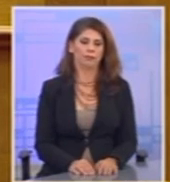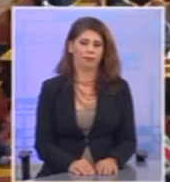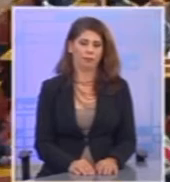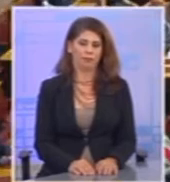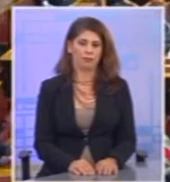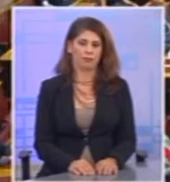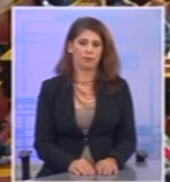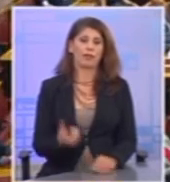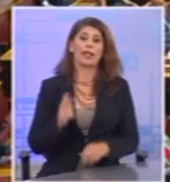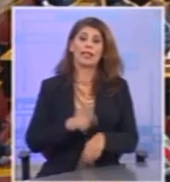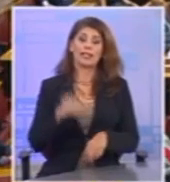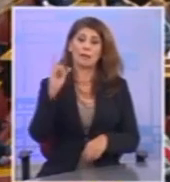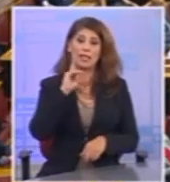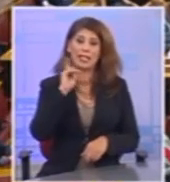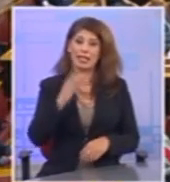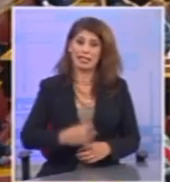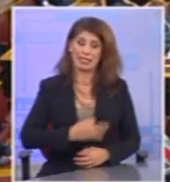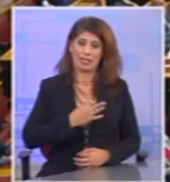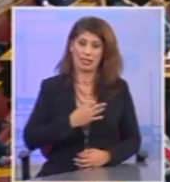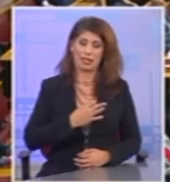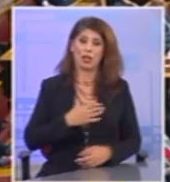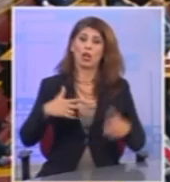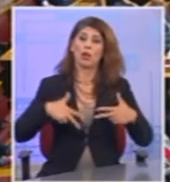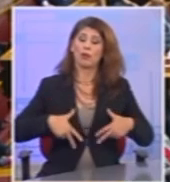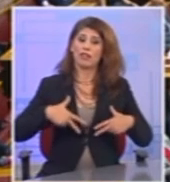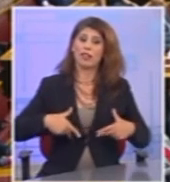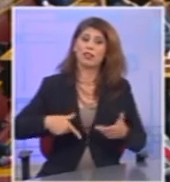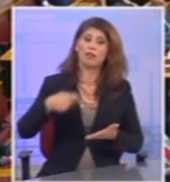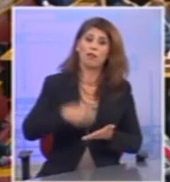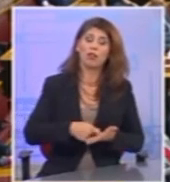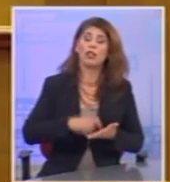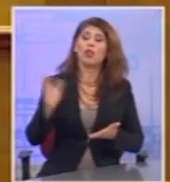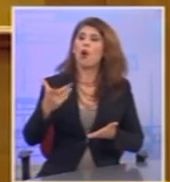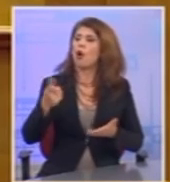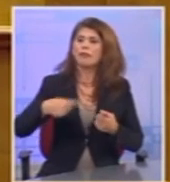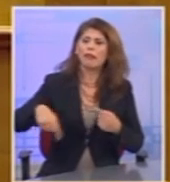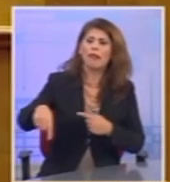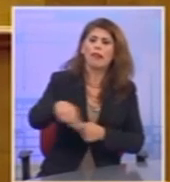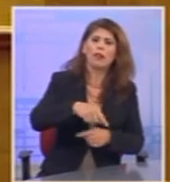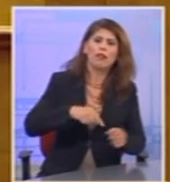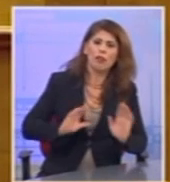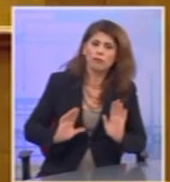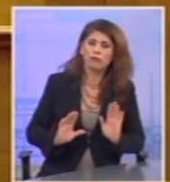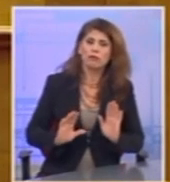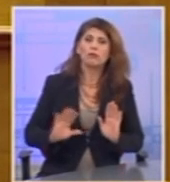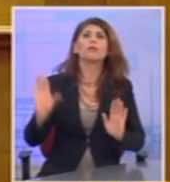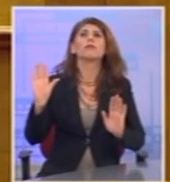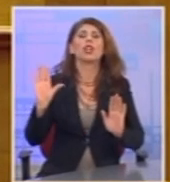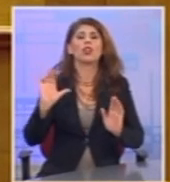Και τη στιγμή, κυρίες και κύριοι, που η κυβέρνηση φορολογεί ό,τι κινείται και δεν